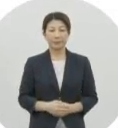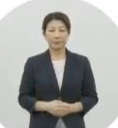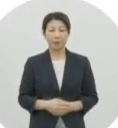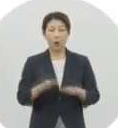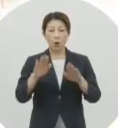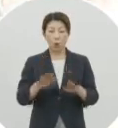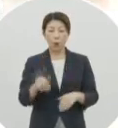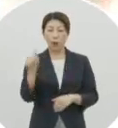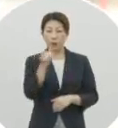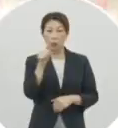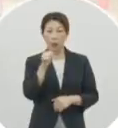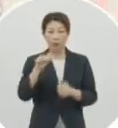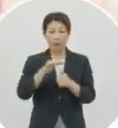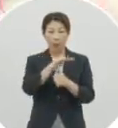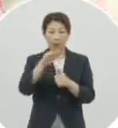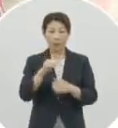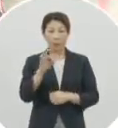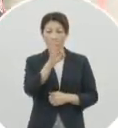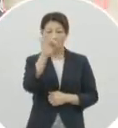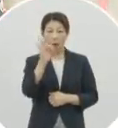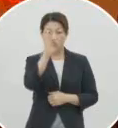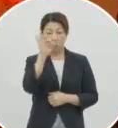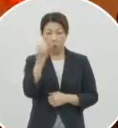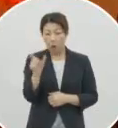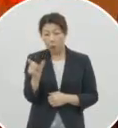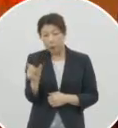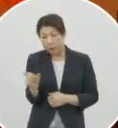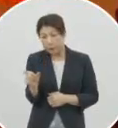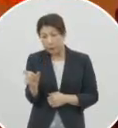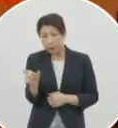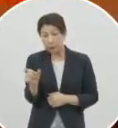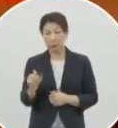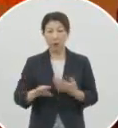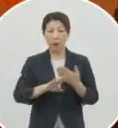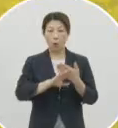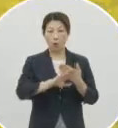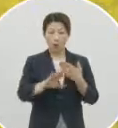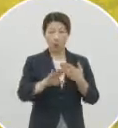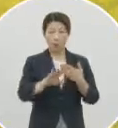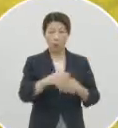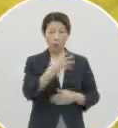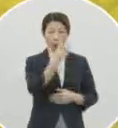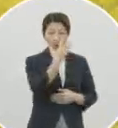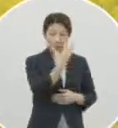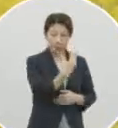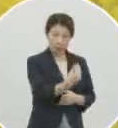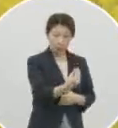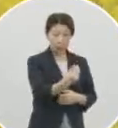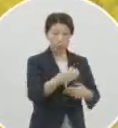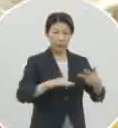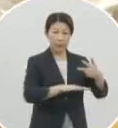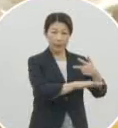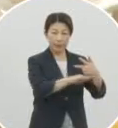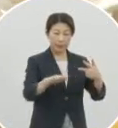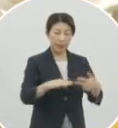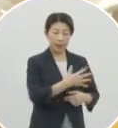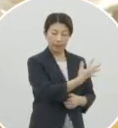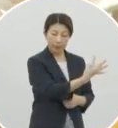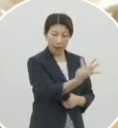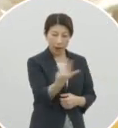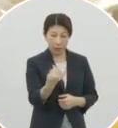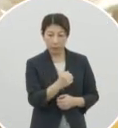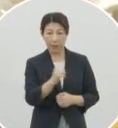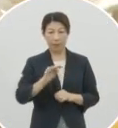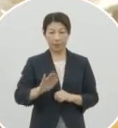今回紹介した愛知の観光はほんの一部。他にも愛知には魅力的な観光資源が